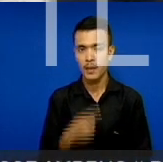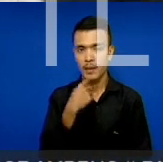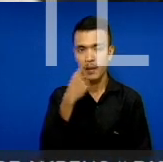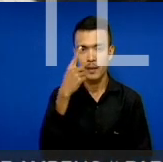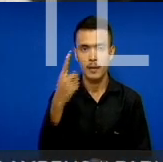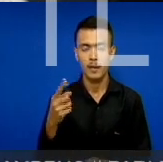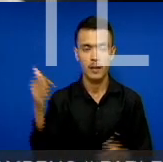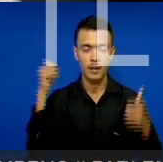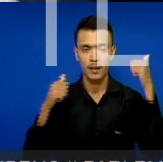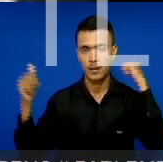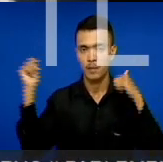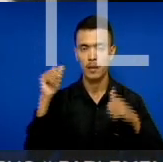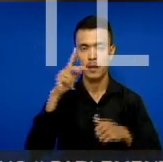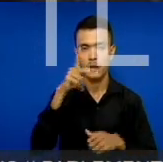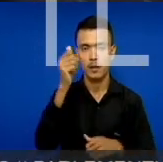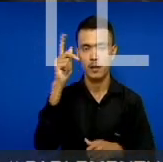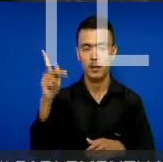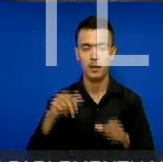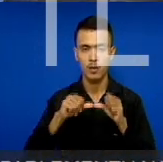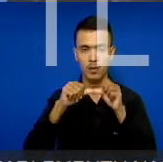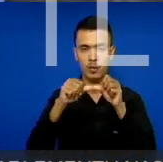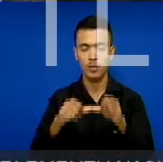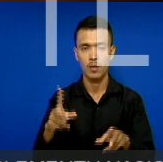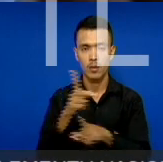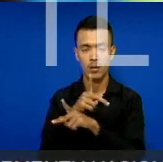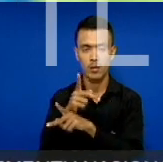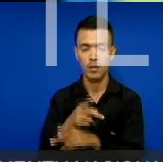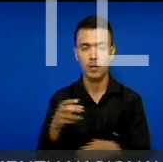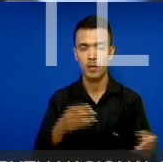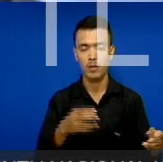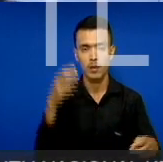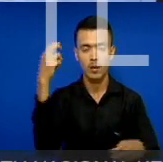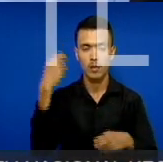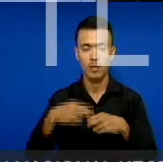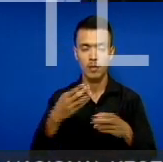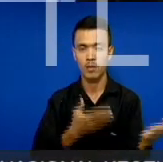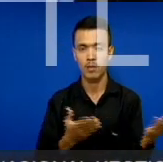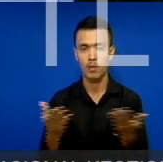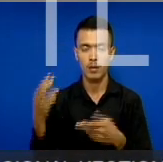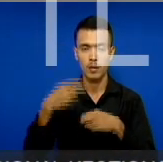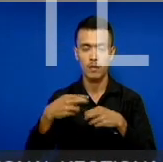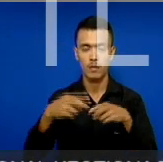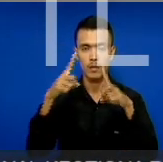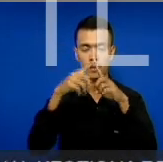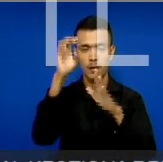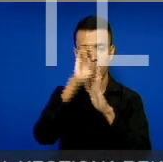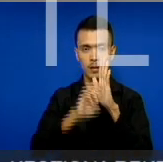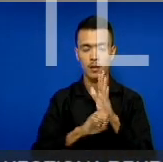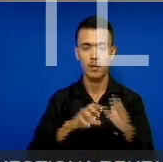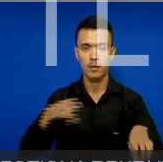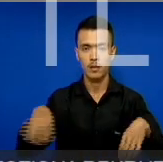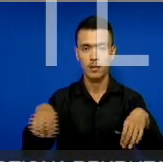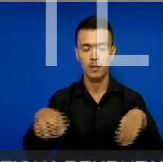confirma, atividade kak ba prevensaun continua, o de vita lo represuiju ba estado. Servizu di instrucção bele colherono